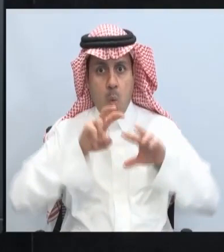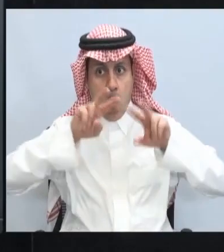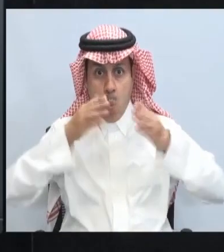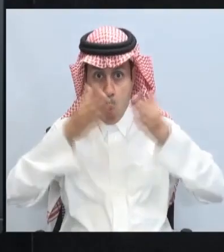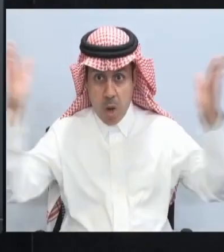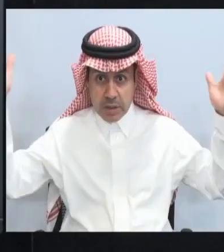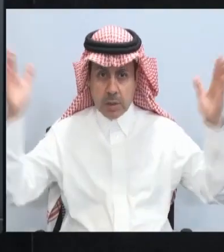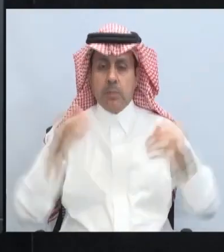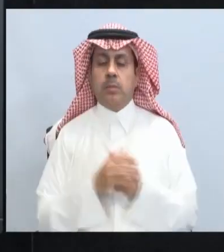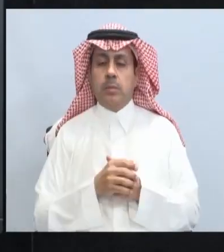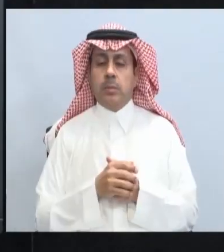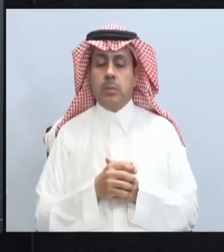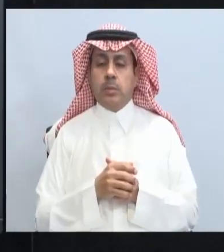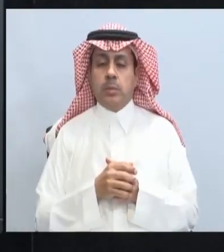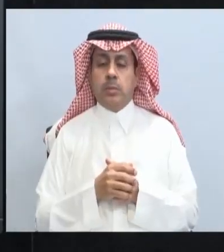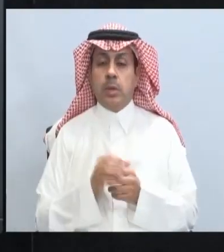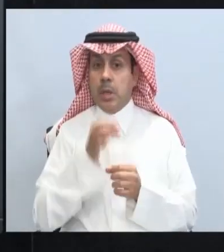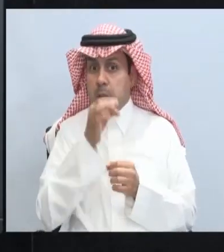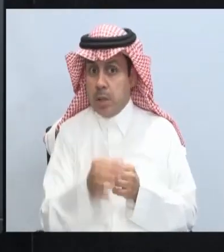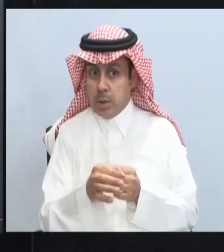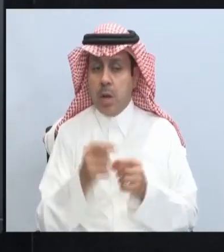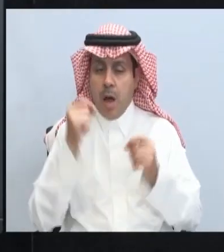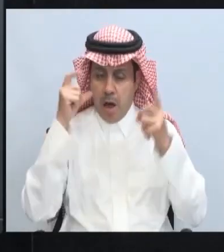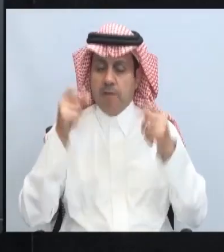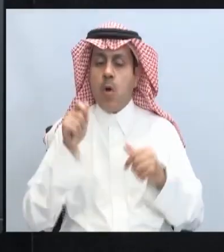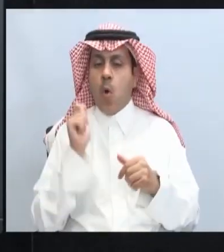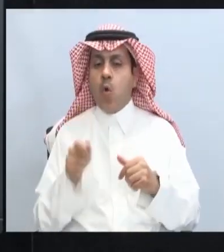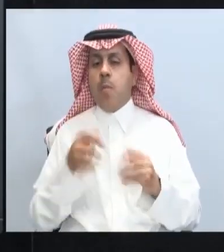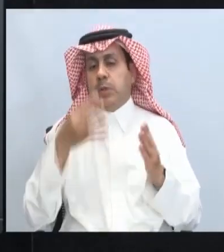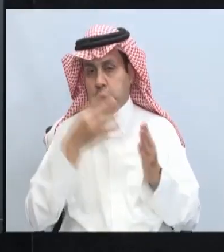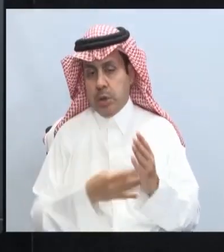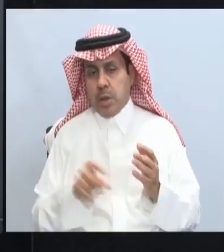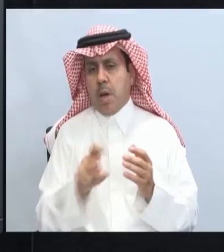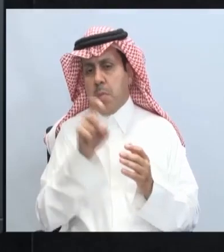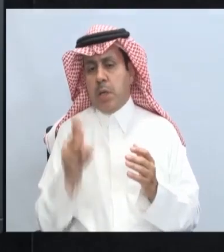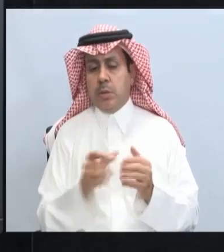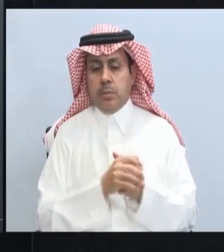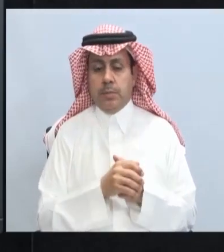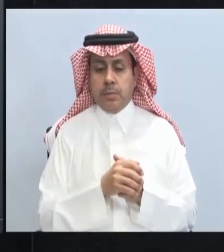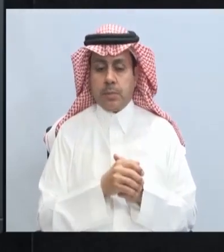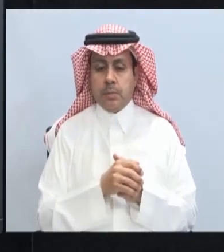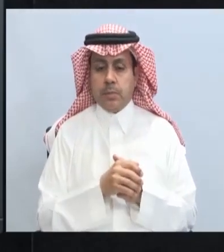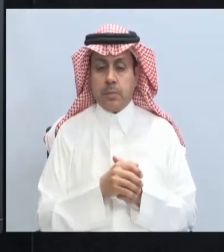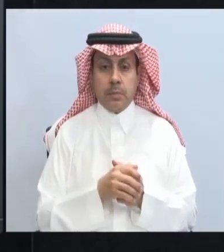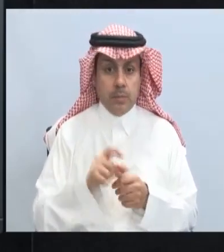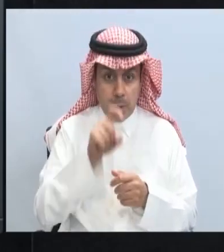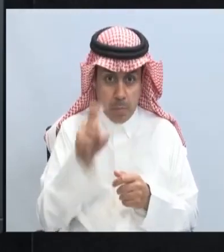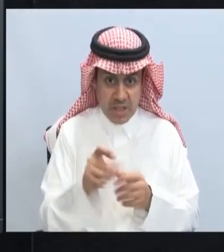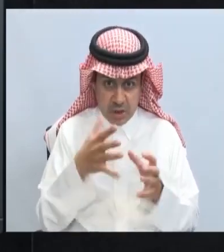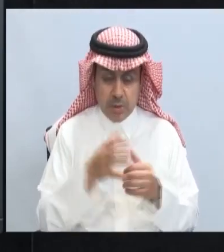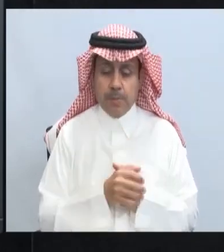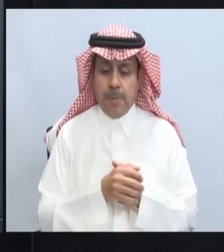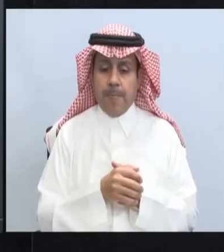امكنه باذن الله تعالى ان يصل لحكم الشرعي لاي مساله حتى لو كانت حادثه جديده